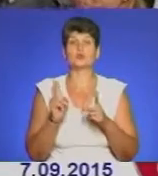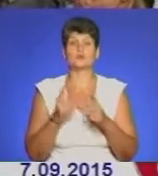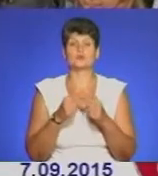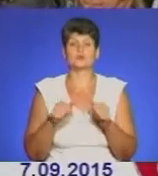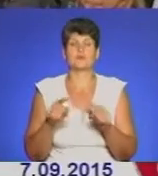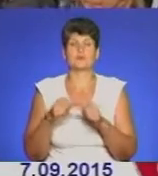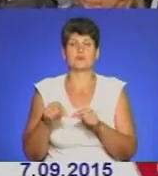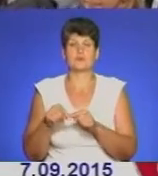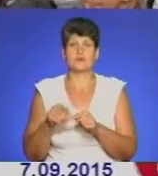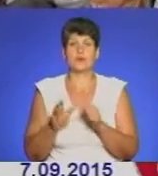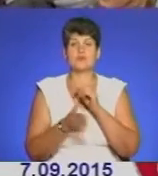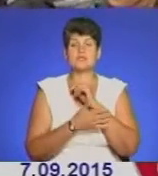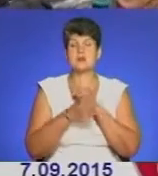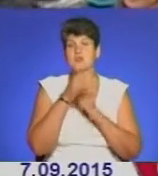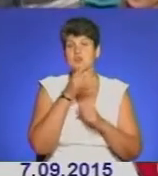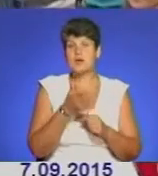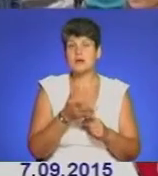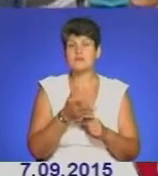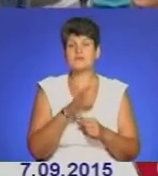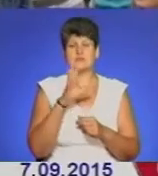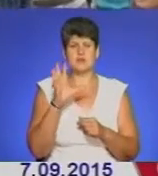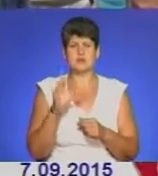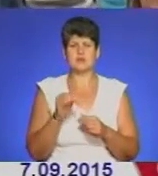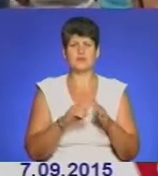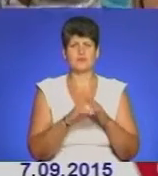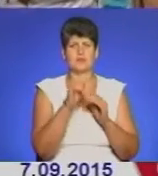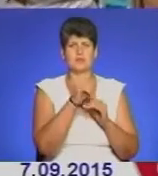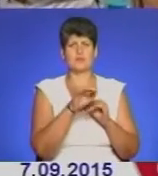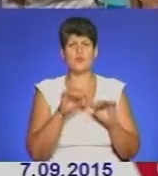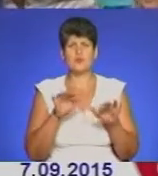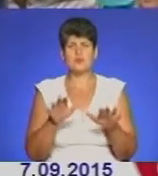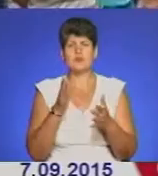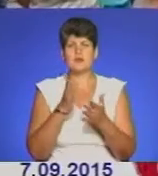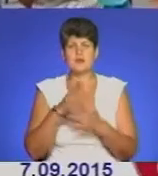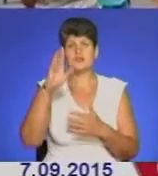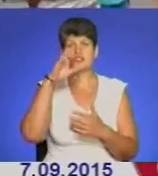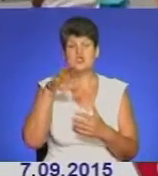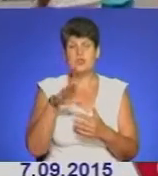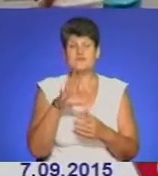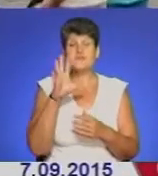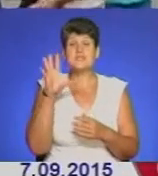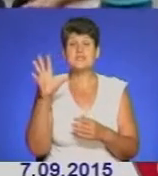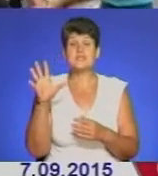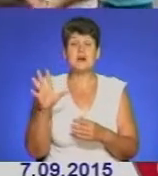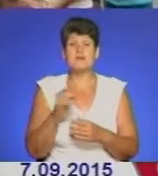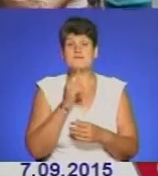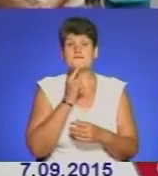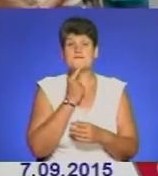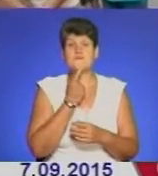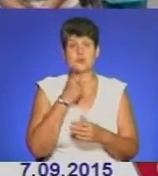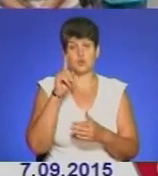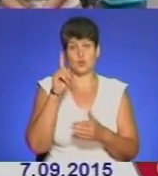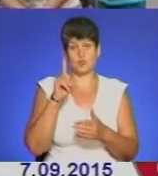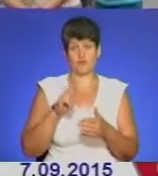Ну, останнім часом взагалі на фоні тих подій, які в нас відбуваються в нашій державі, взагалі ну, важко повірити,